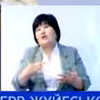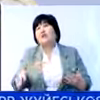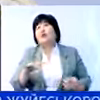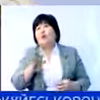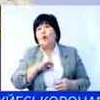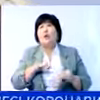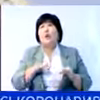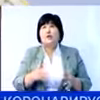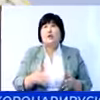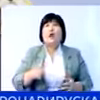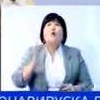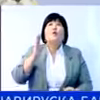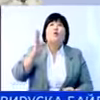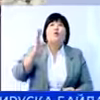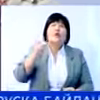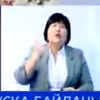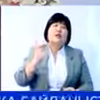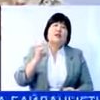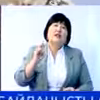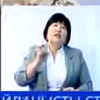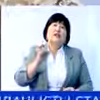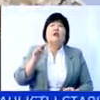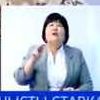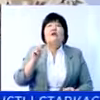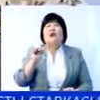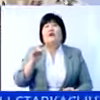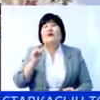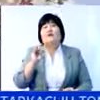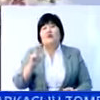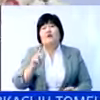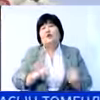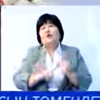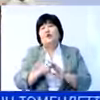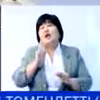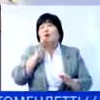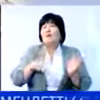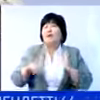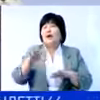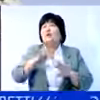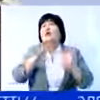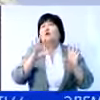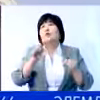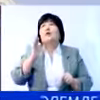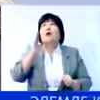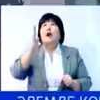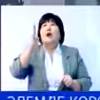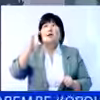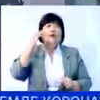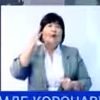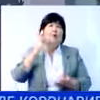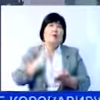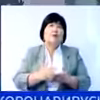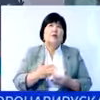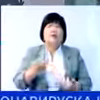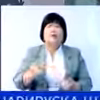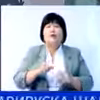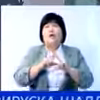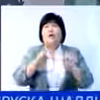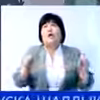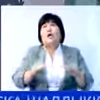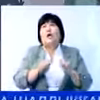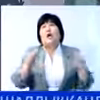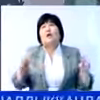қолданамыз. Болашақта электрофорез, парафиндер қосамыз. Бассейн бәрін алға қойып отырмыз. Бұндай орталық ашылғанына біз